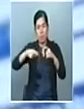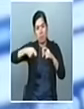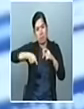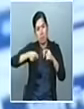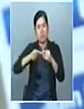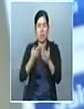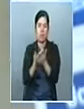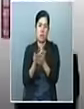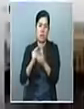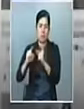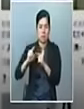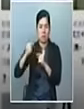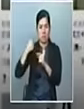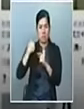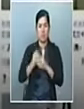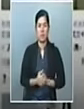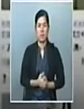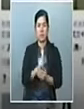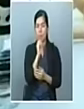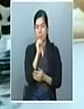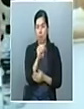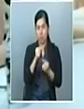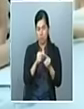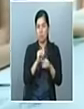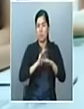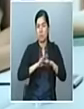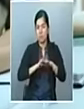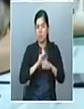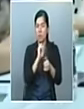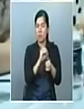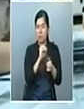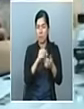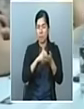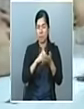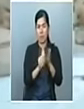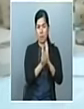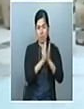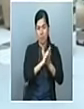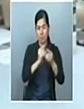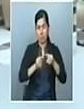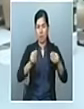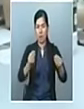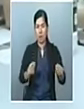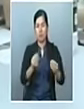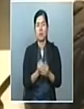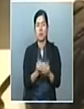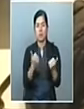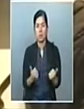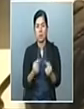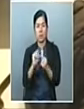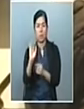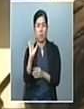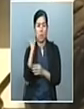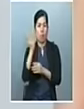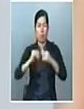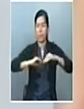ข้อเสียของประเทศมาบอกให้หมดกำลังใจแต่บอกเพื่อ นำมาปรับปรุงแก้ไขให้ดีกว่าเดิมเพราะโลกกำลังก้าวไปข้างหน้าก็เป็นธร